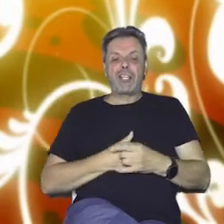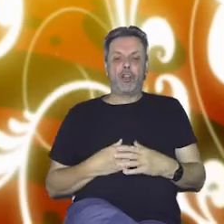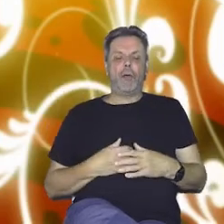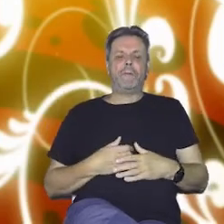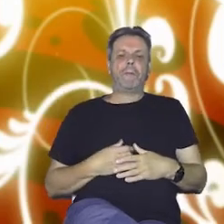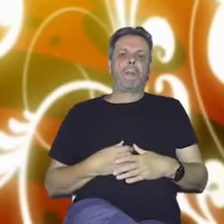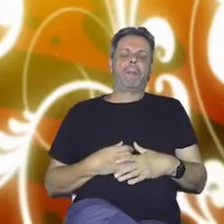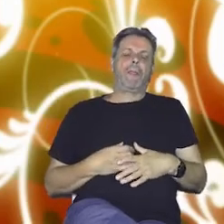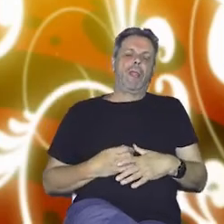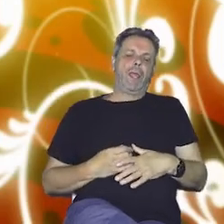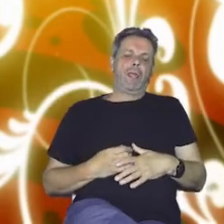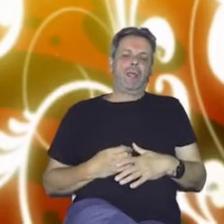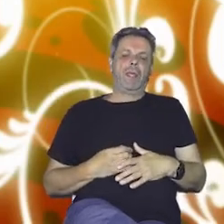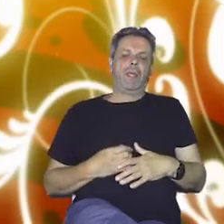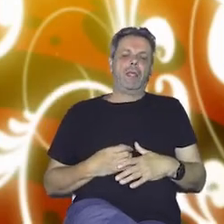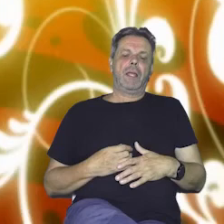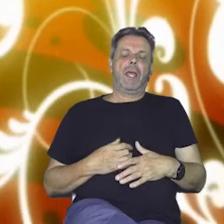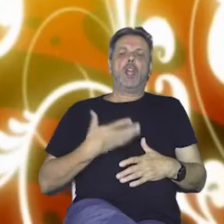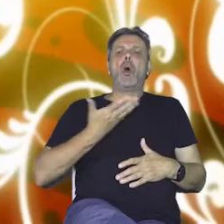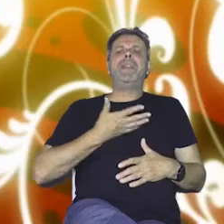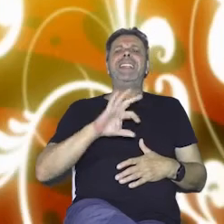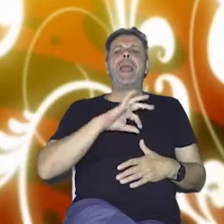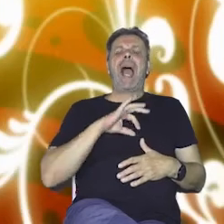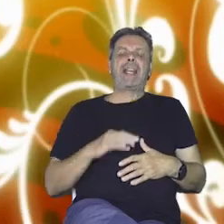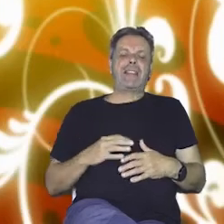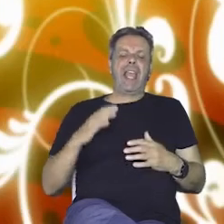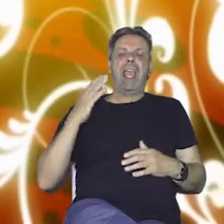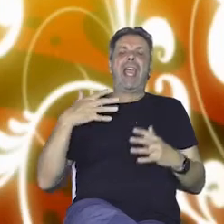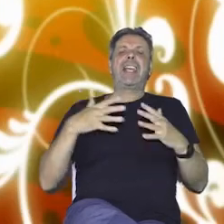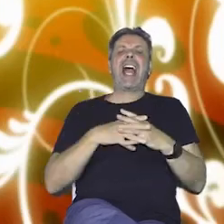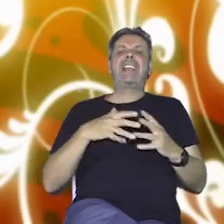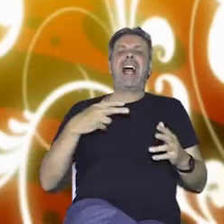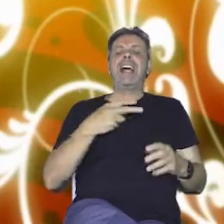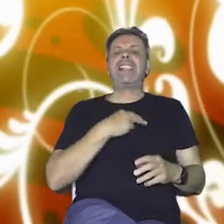dobitnici, to sam već rekla, trebam spomenuti, nagrade Grada Zagreba